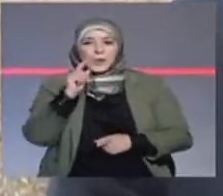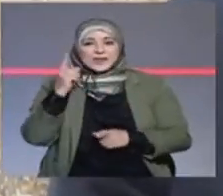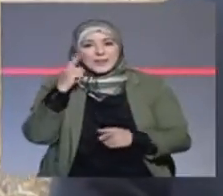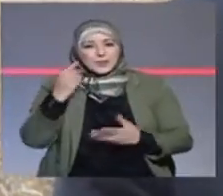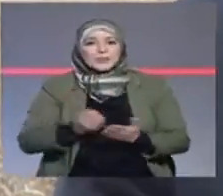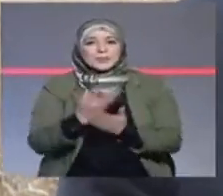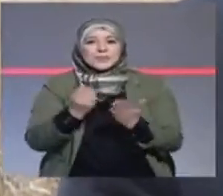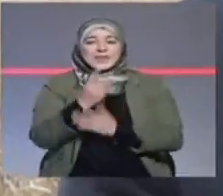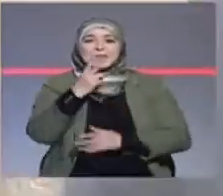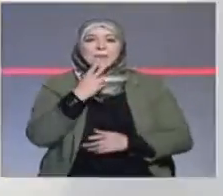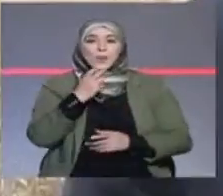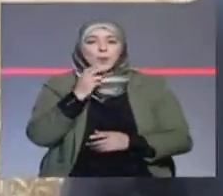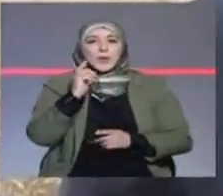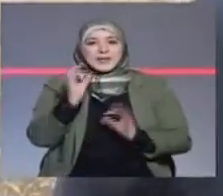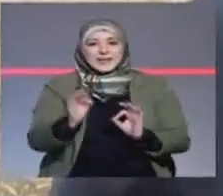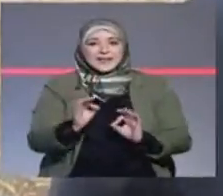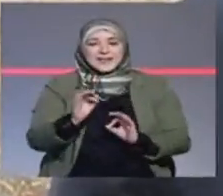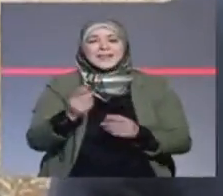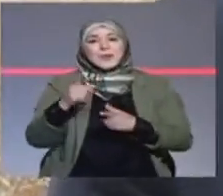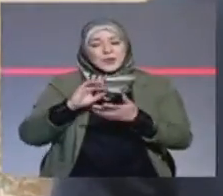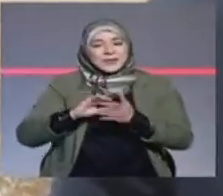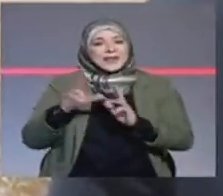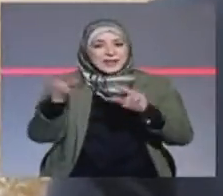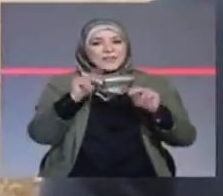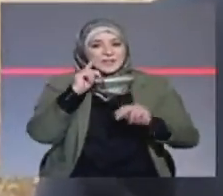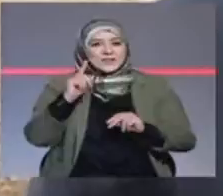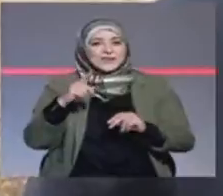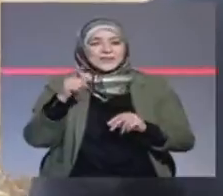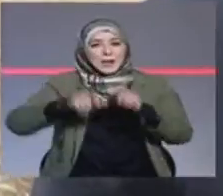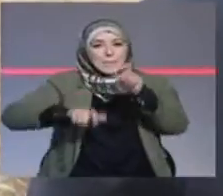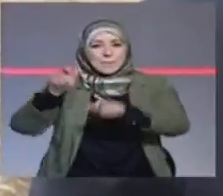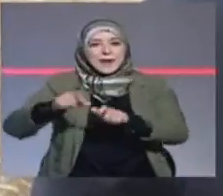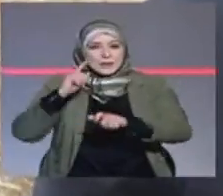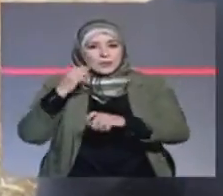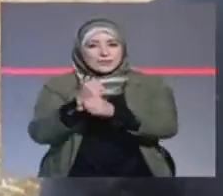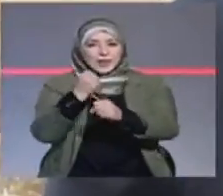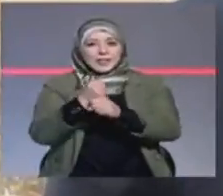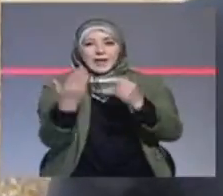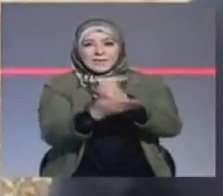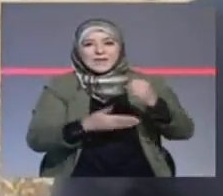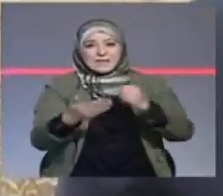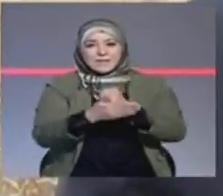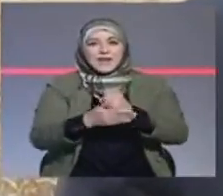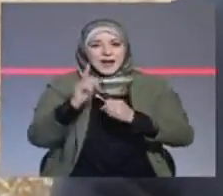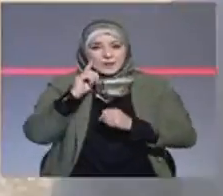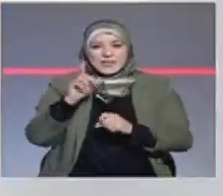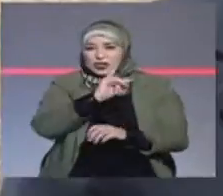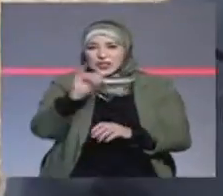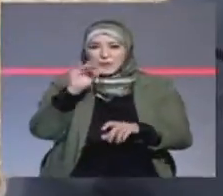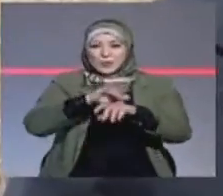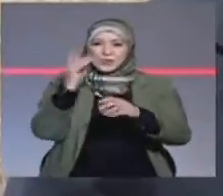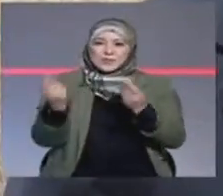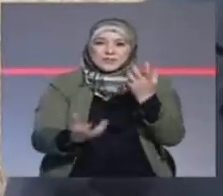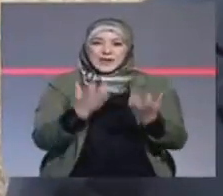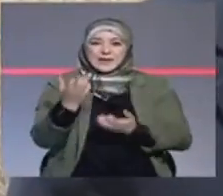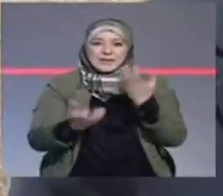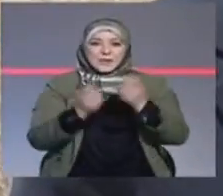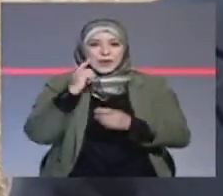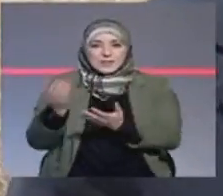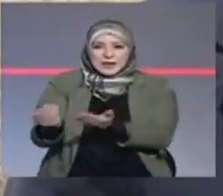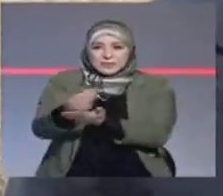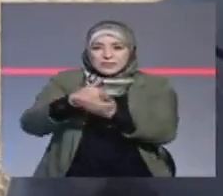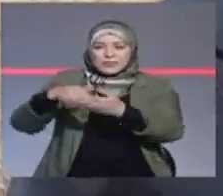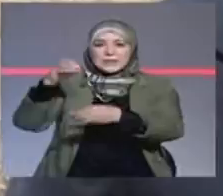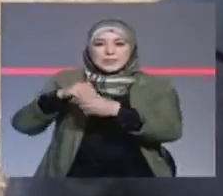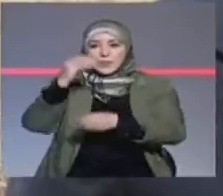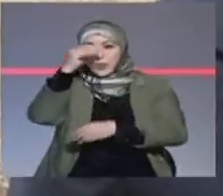المواطنين والتحسيس اللي يقوموا بعملية ترفيهية في المزارع الكبرى بعدم إشعال النار. ونحن طاقة الخزن نتاعنا في ولاية